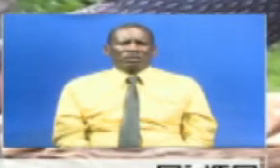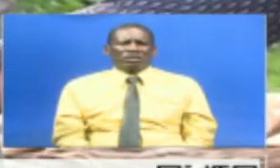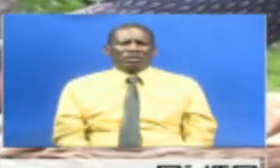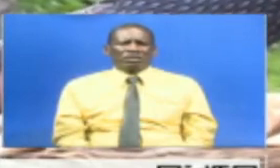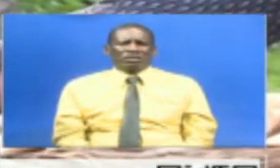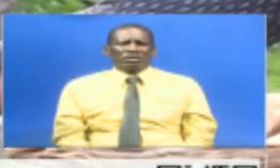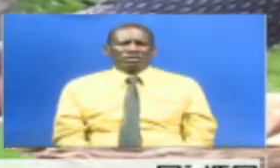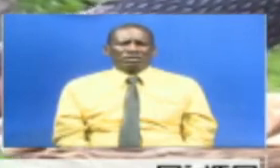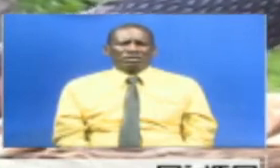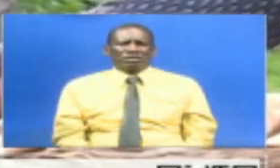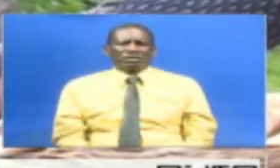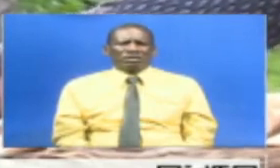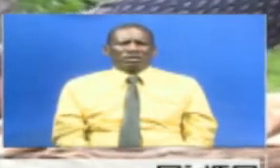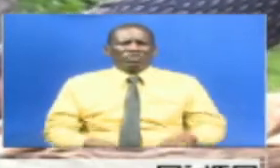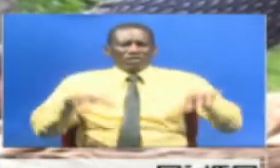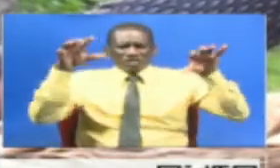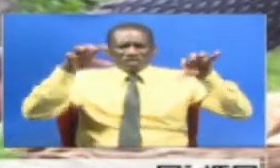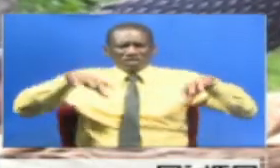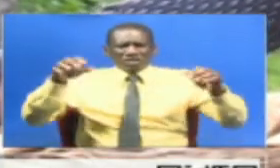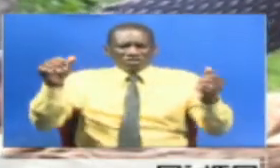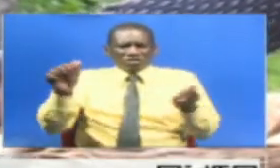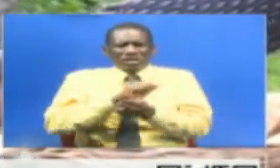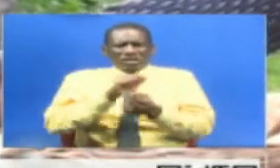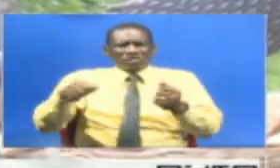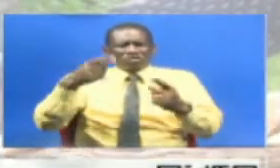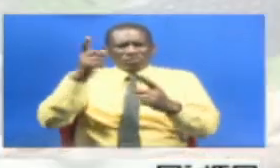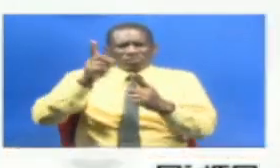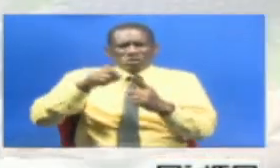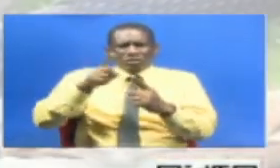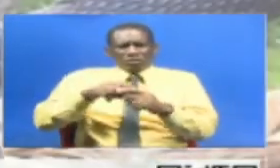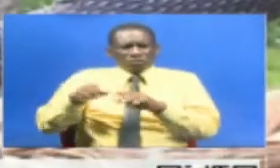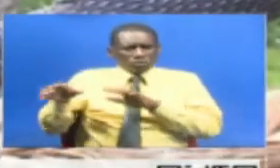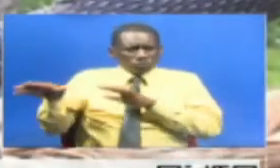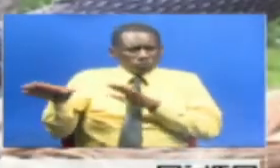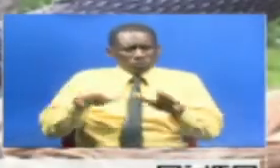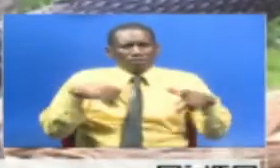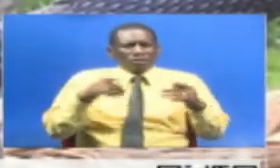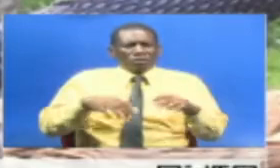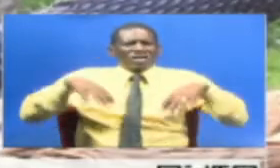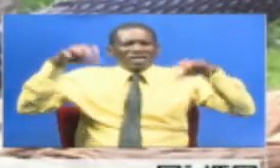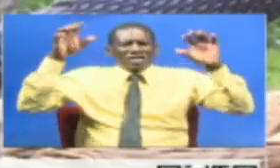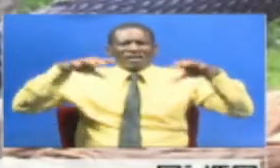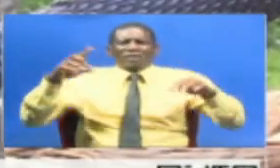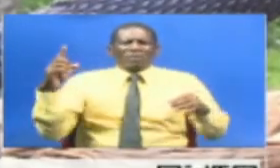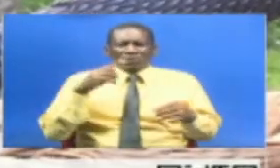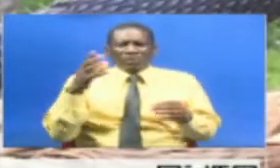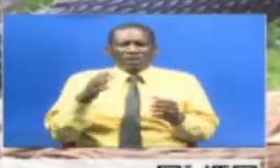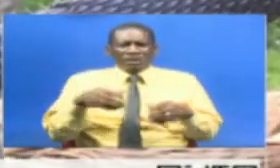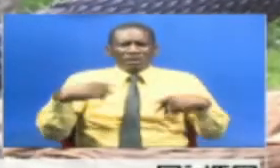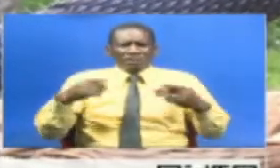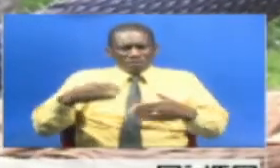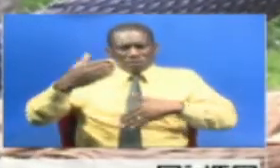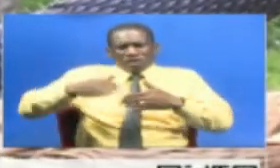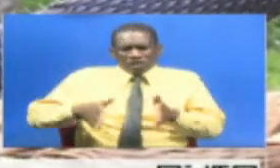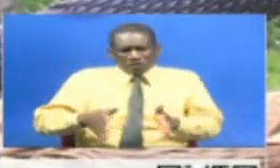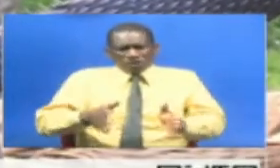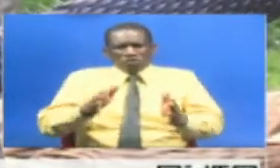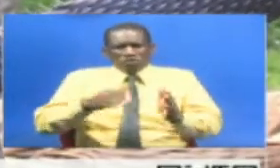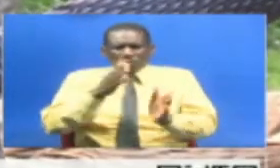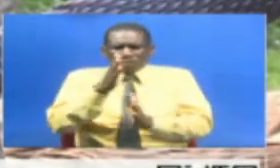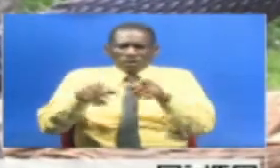Kubwa ni mvua ya kung'oa mabati na ni mvua ya kubeba watu. Mvua imekuwa mingi, wale wenye wako kando ya barabara inafaa